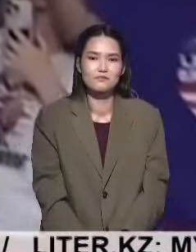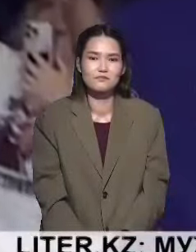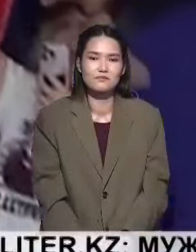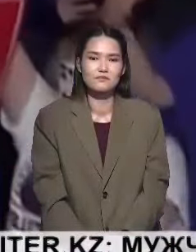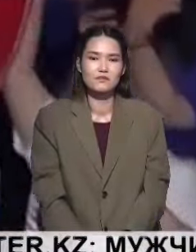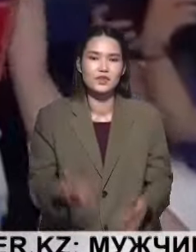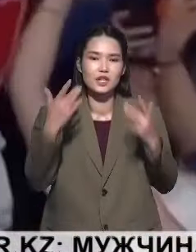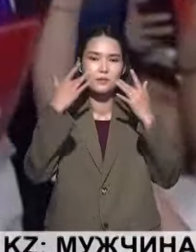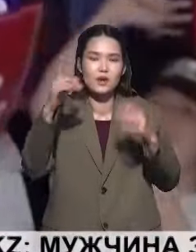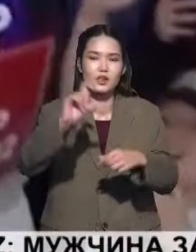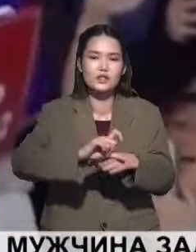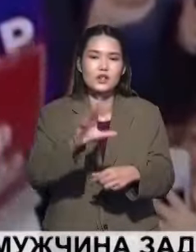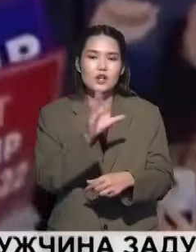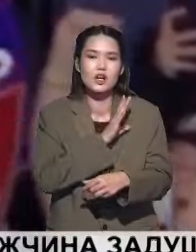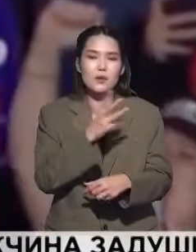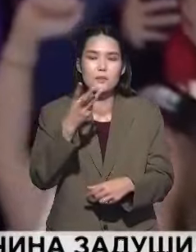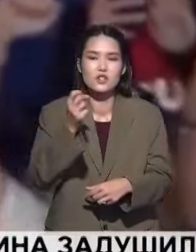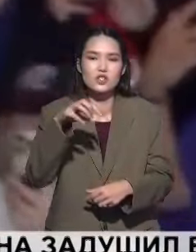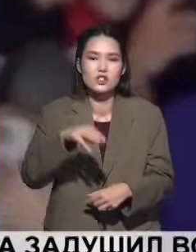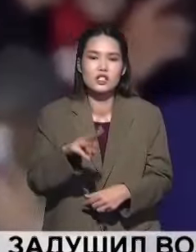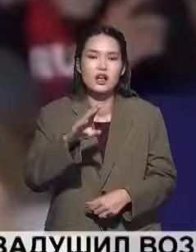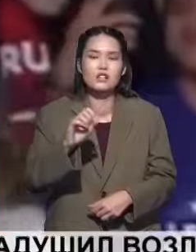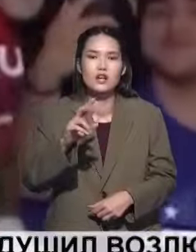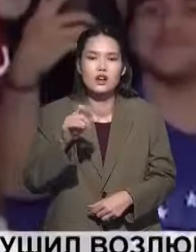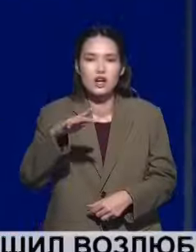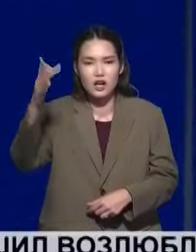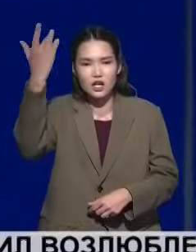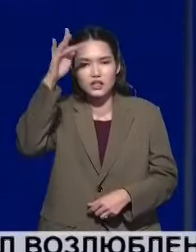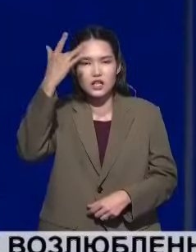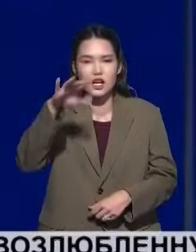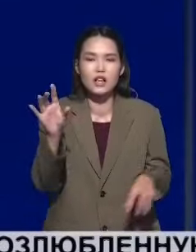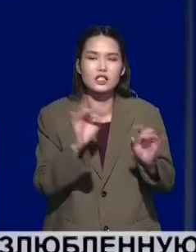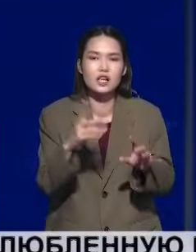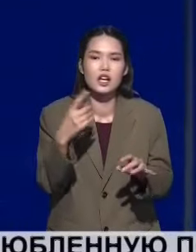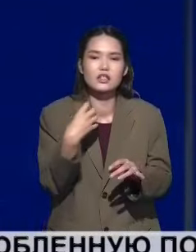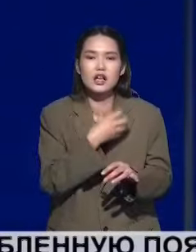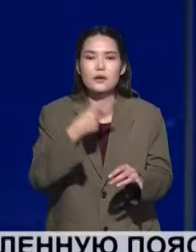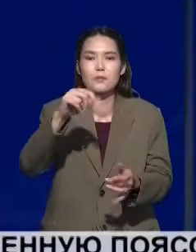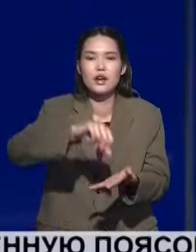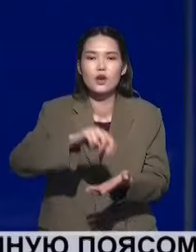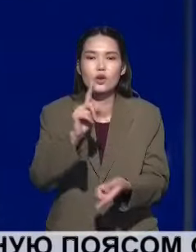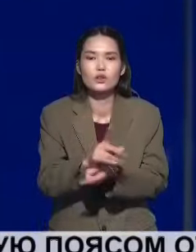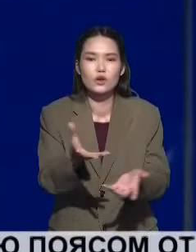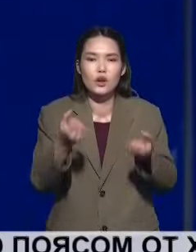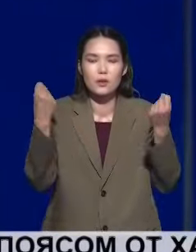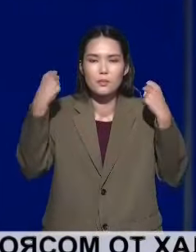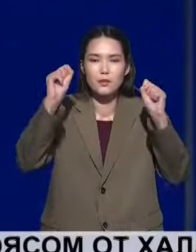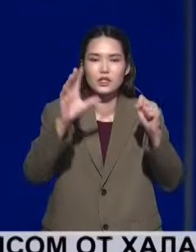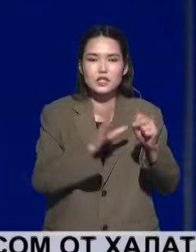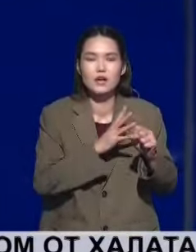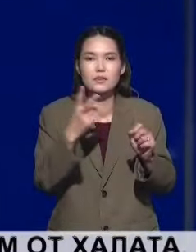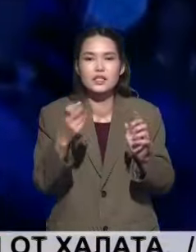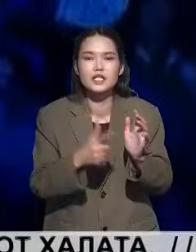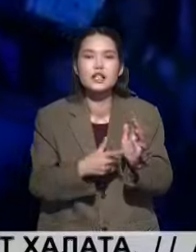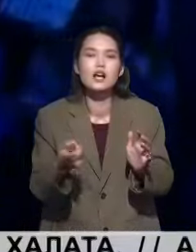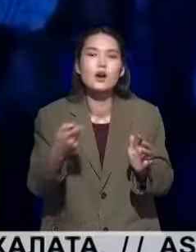Последнее слово за колеблющимися штатами, но и за выборщиками. По американской системе один из кандидатов должен получить для победы минимум 270